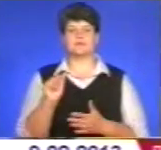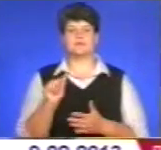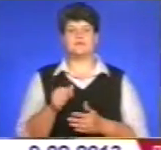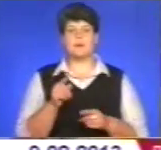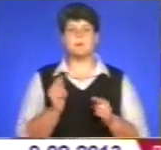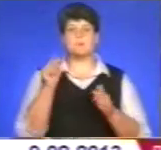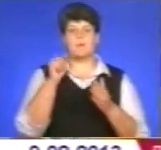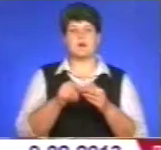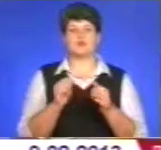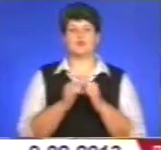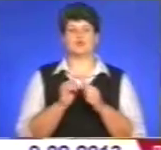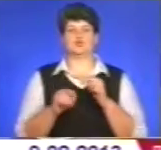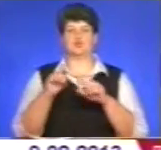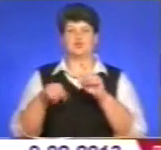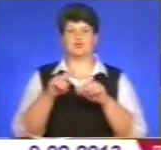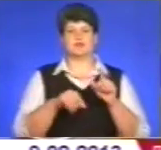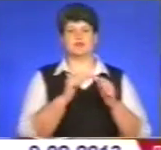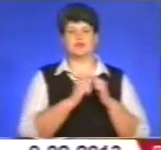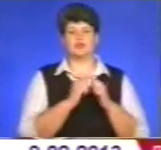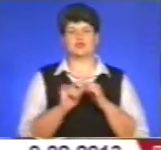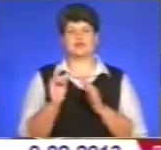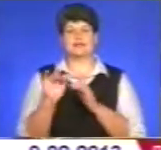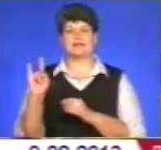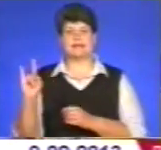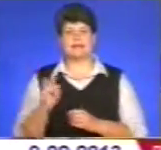кожну родину, до кожної дитини, кожного